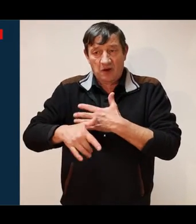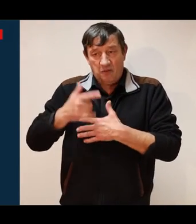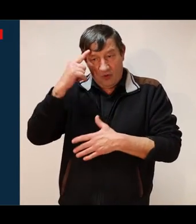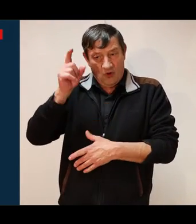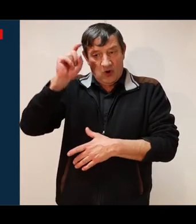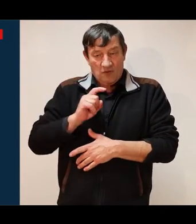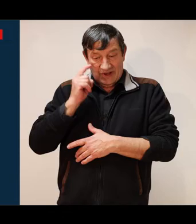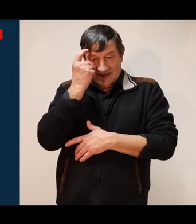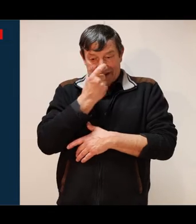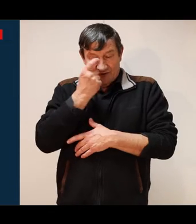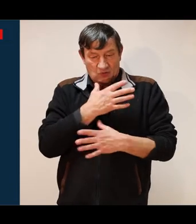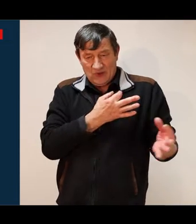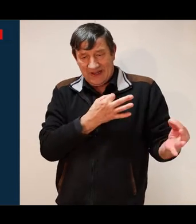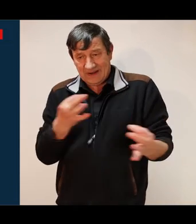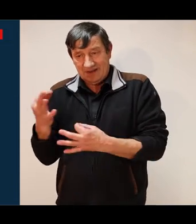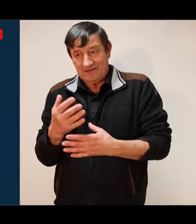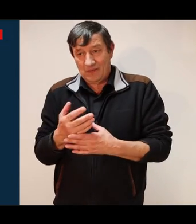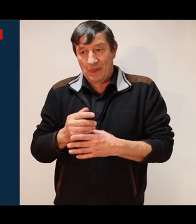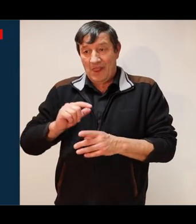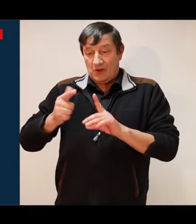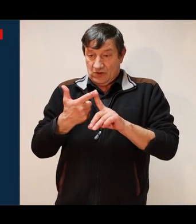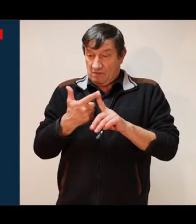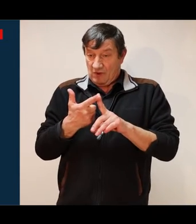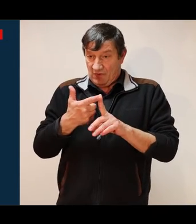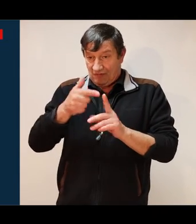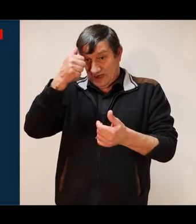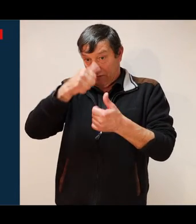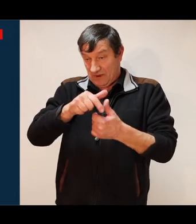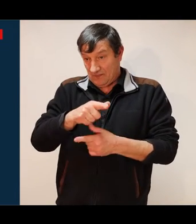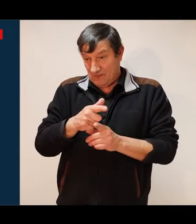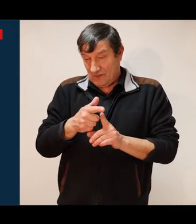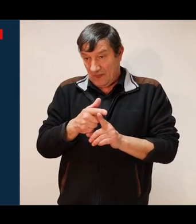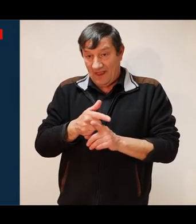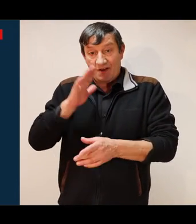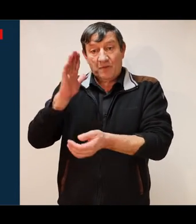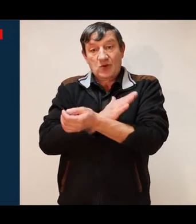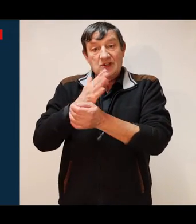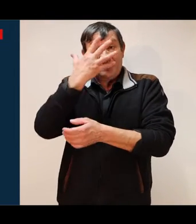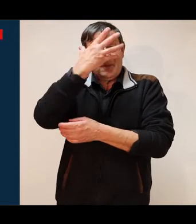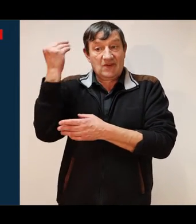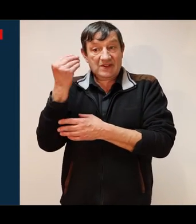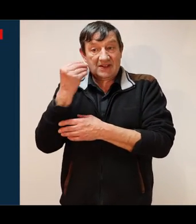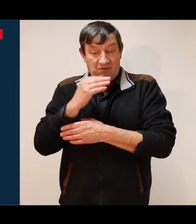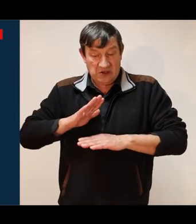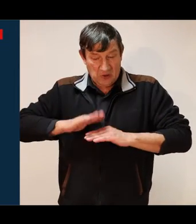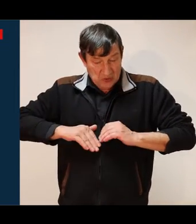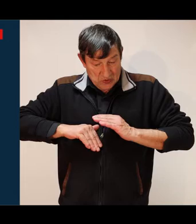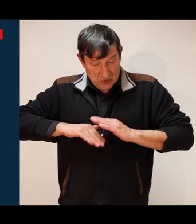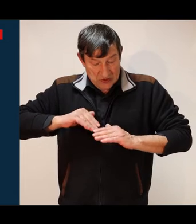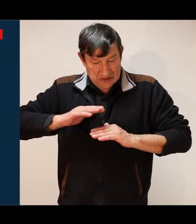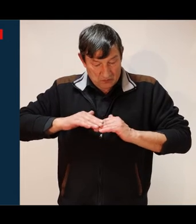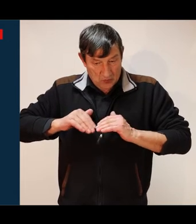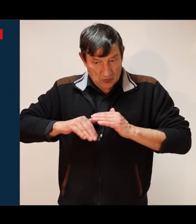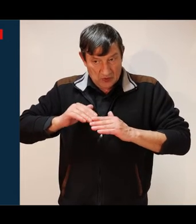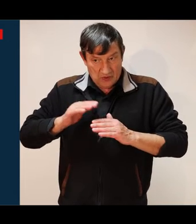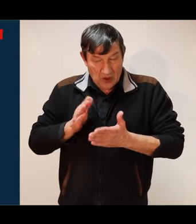pour commencer à se poser la question très régulièrement. Le deuxième point important à retenir, c'est qu'un projet professionnel, ça se mûrit et que